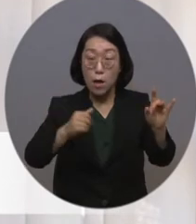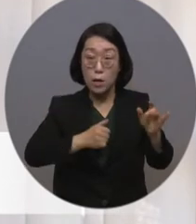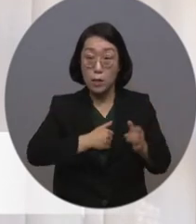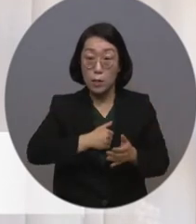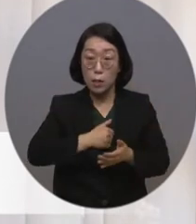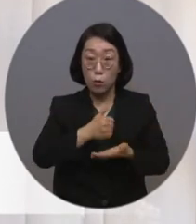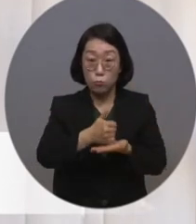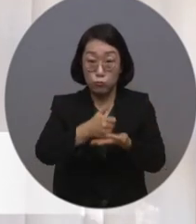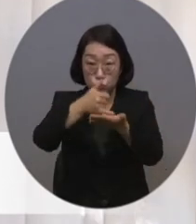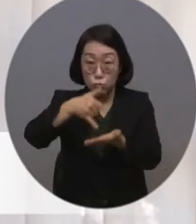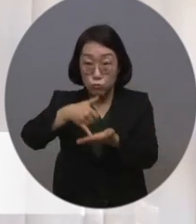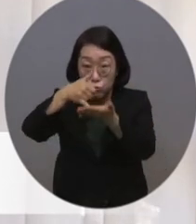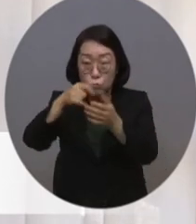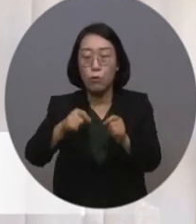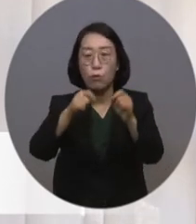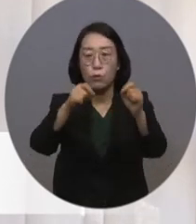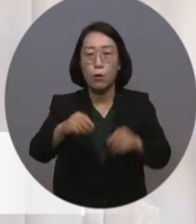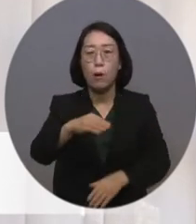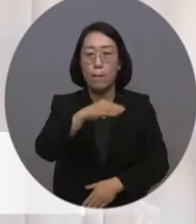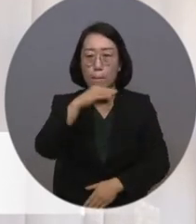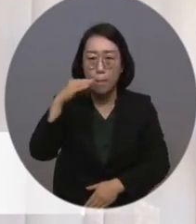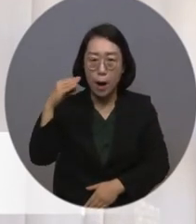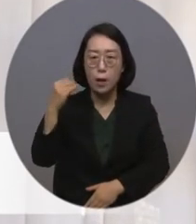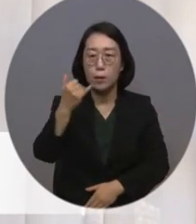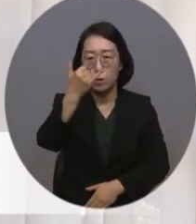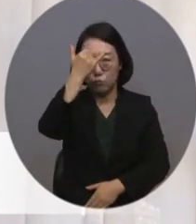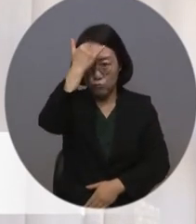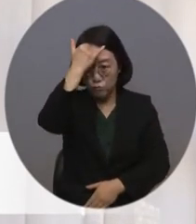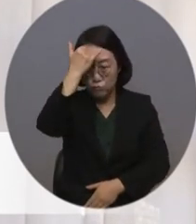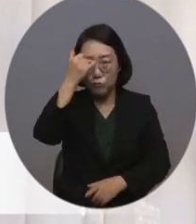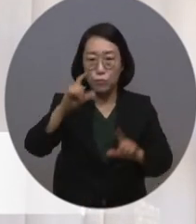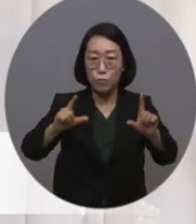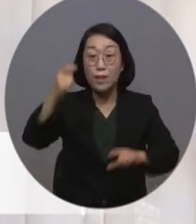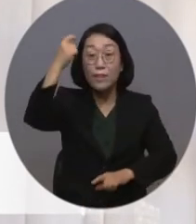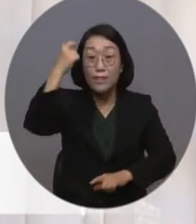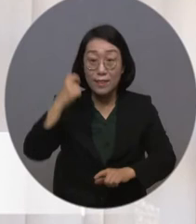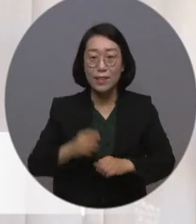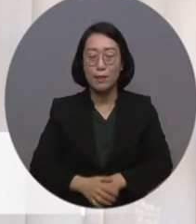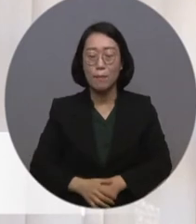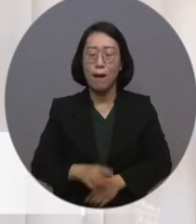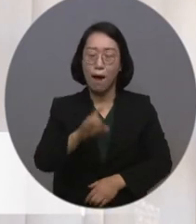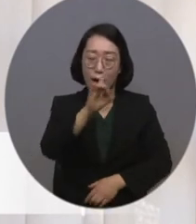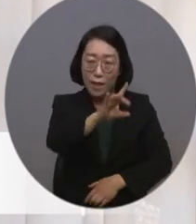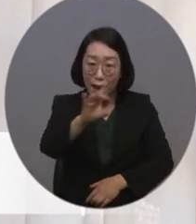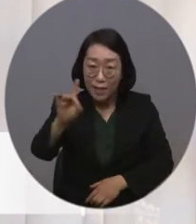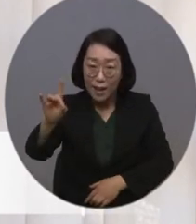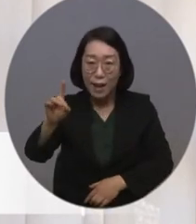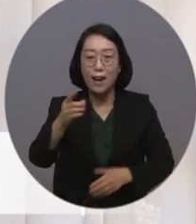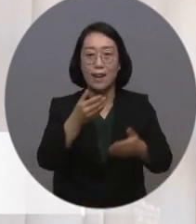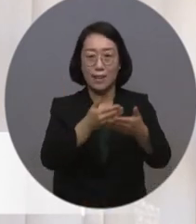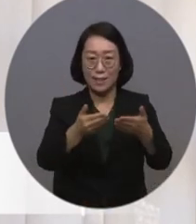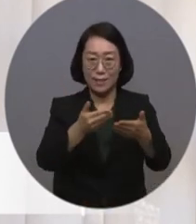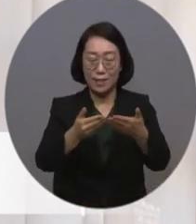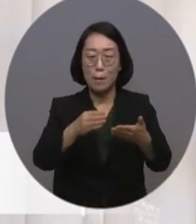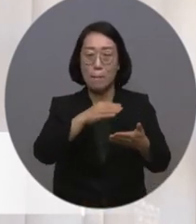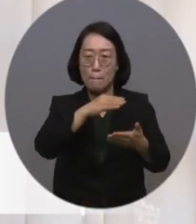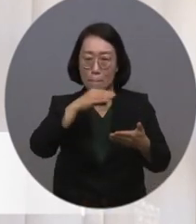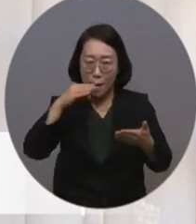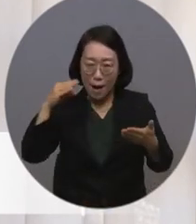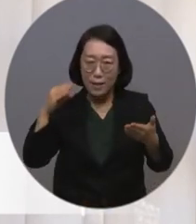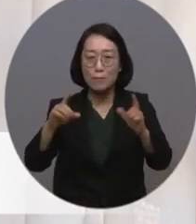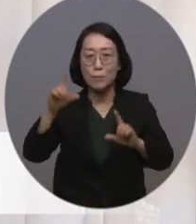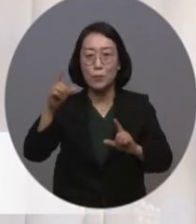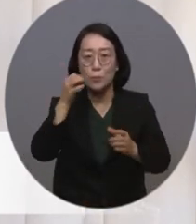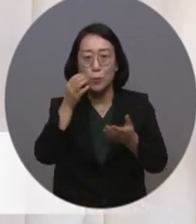저의 작품도 품격을 주어서 우리 오로지 한 작품뿐인 이 작품들의 품격을 심어주고